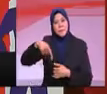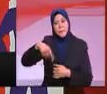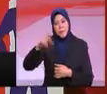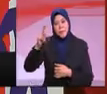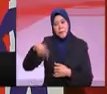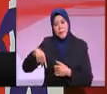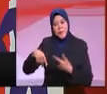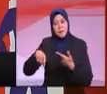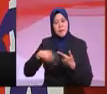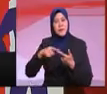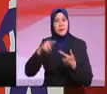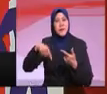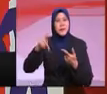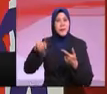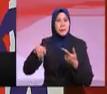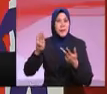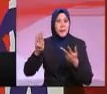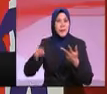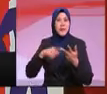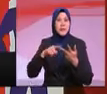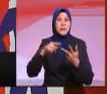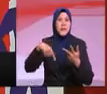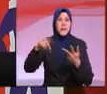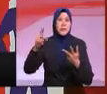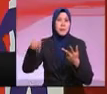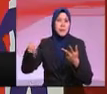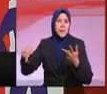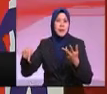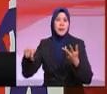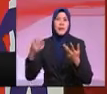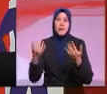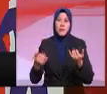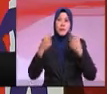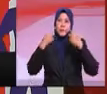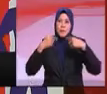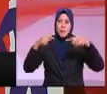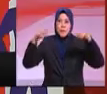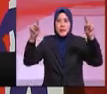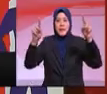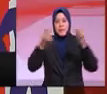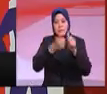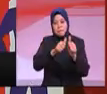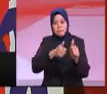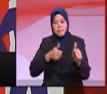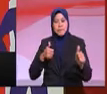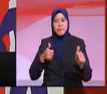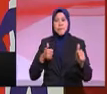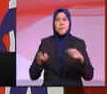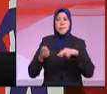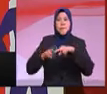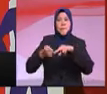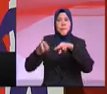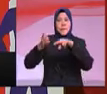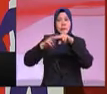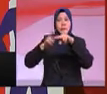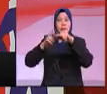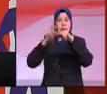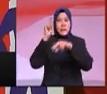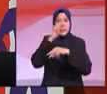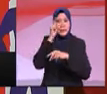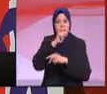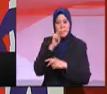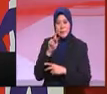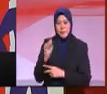PKP, PKPB dan juga PKPP juga berjaya untuk mengelakkan peningkatan